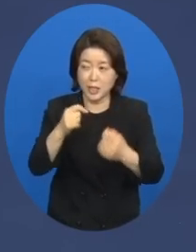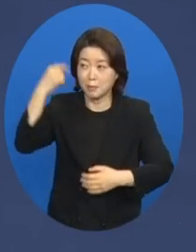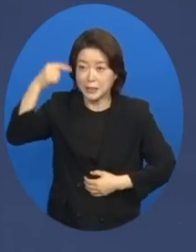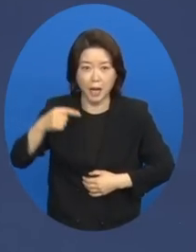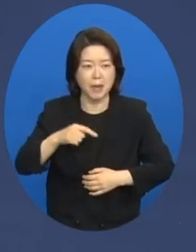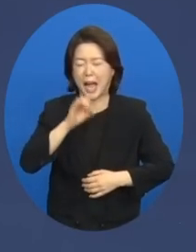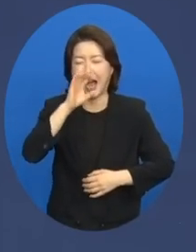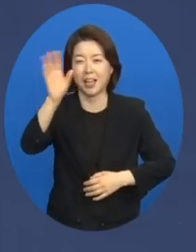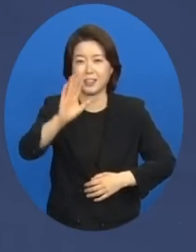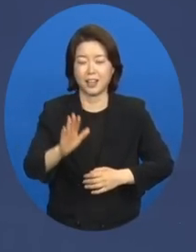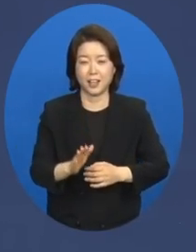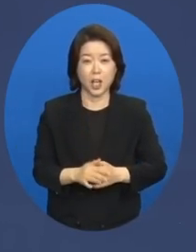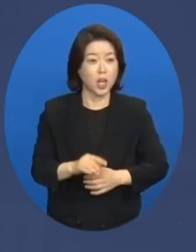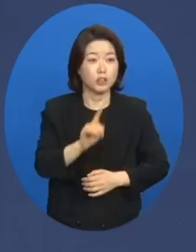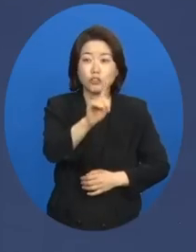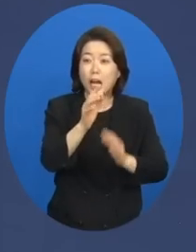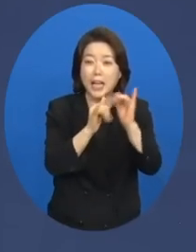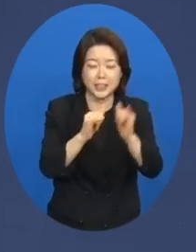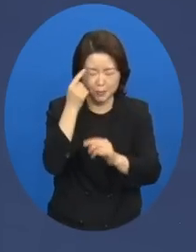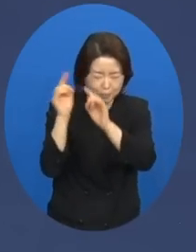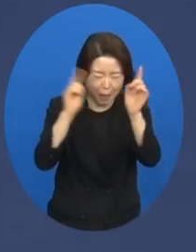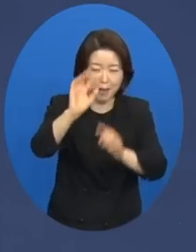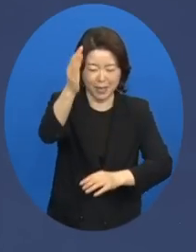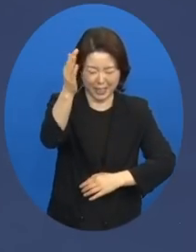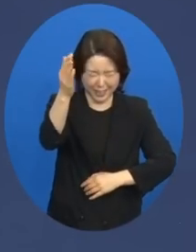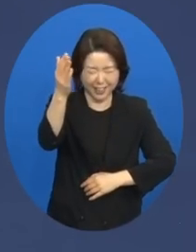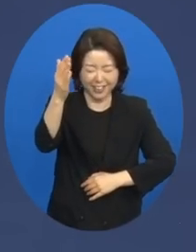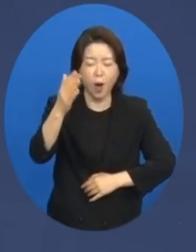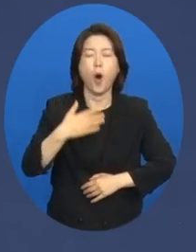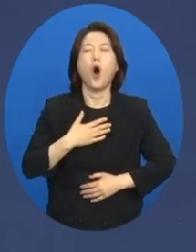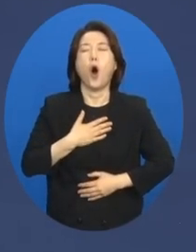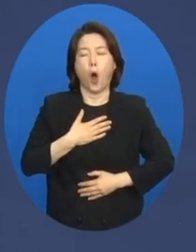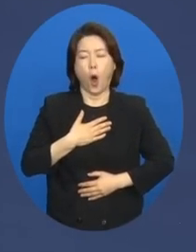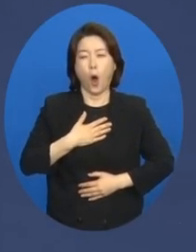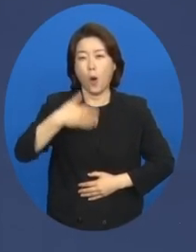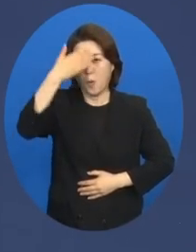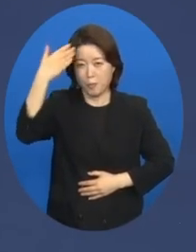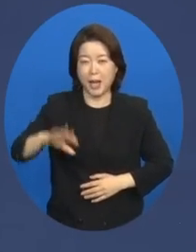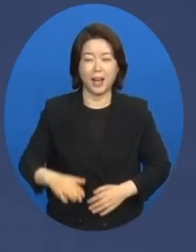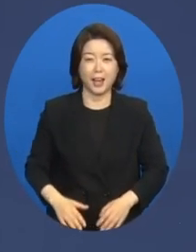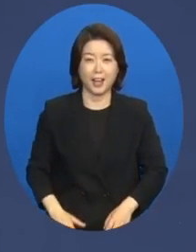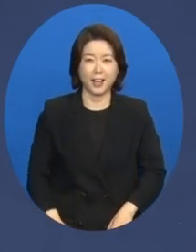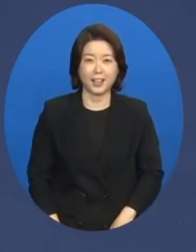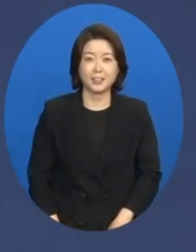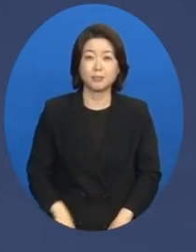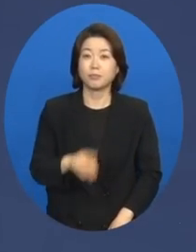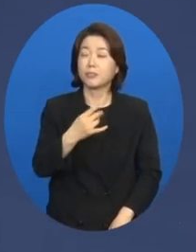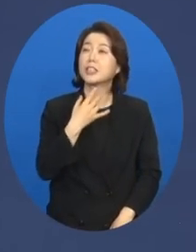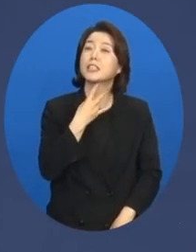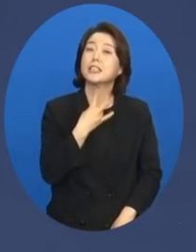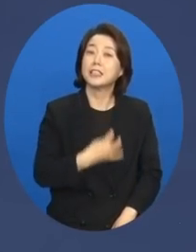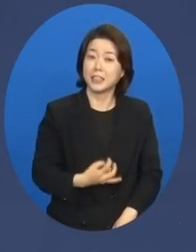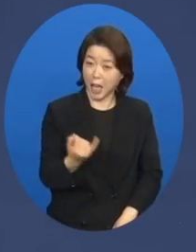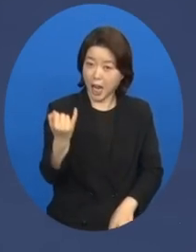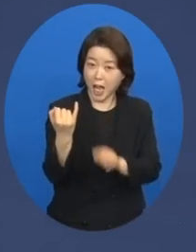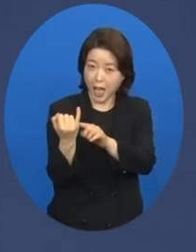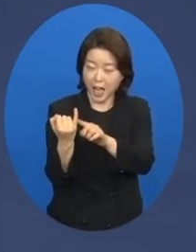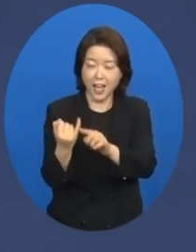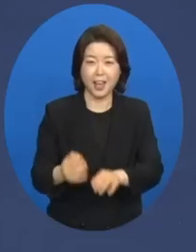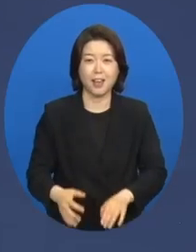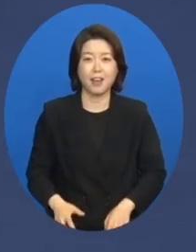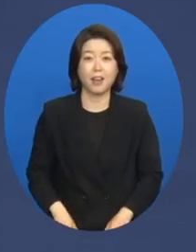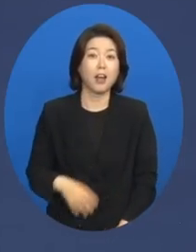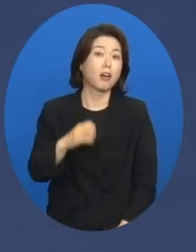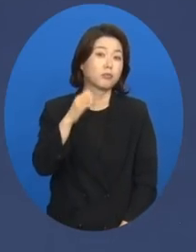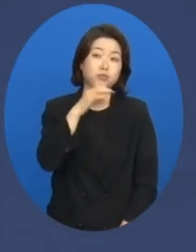어느 한편이라도 정신을 차리면 그럼 다 희망이 있어요. 다 정리가 되기 때문에. 그래야 그 사라 누님이